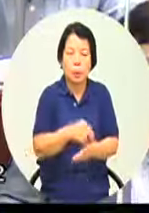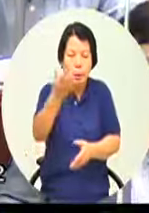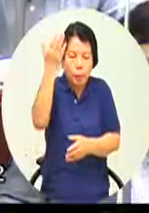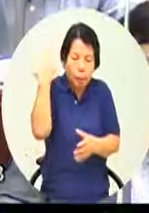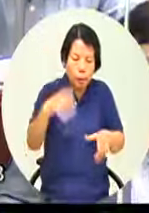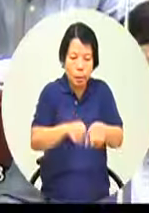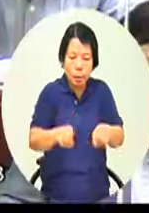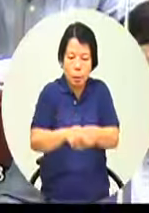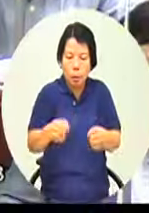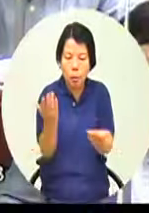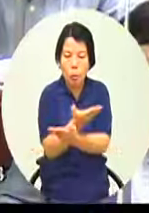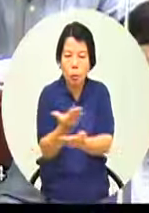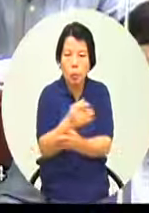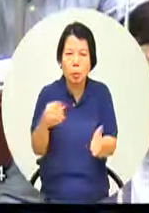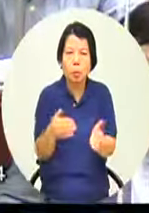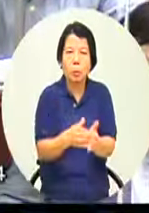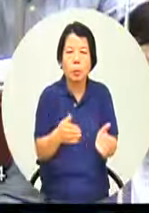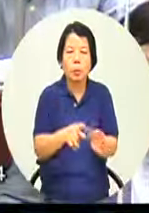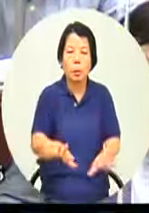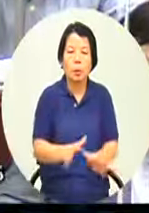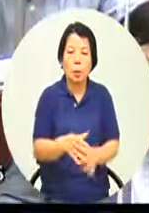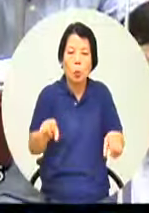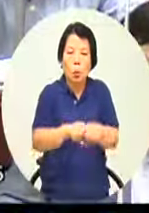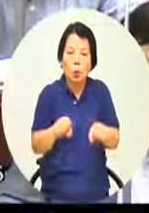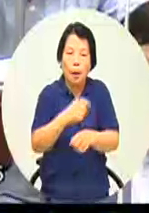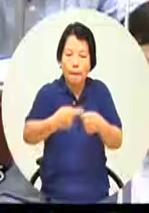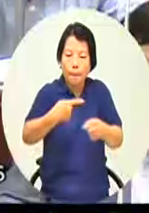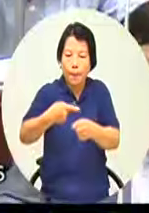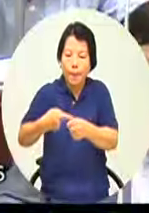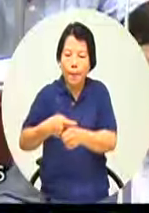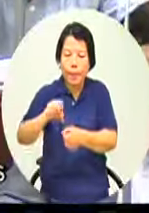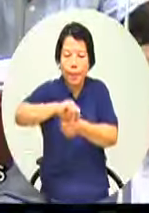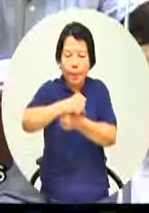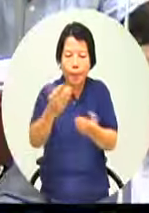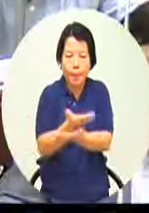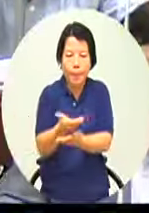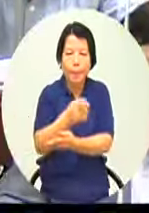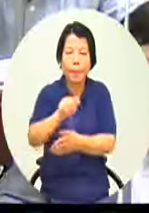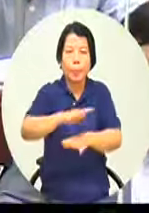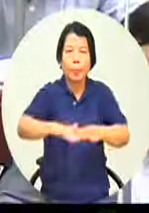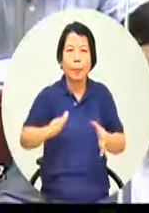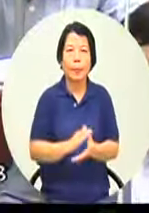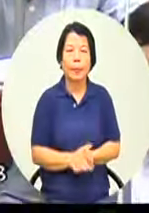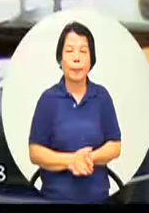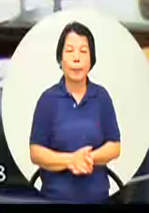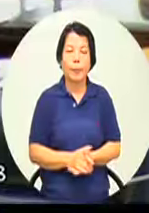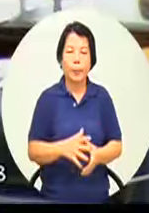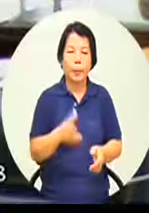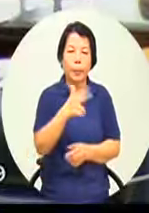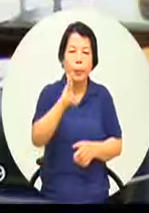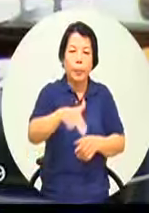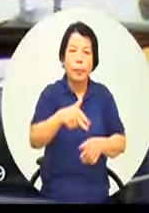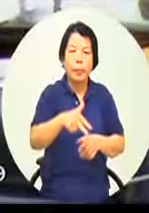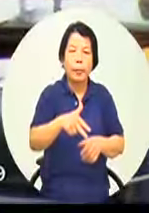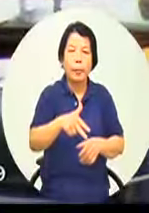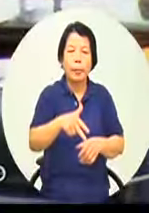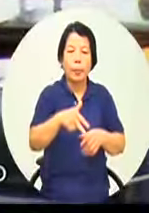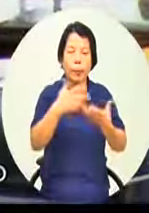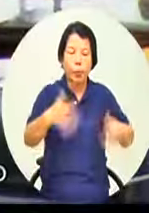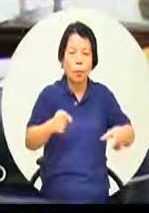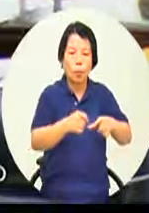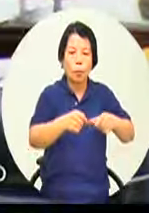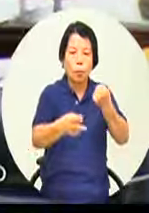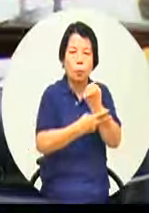已经汰换掉了，所以这些管线都是我们每年都会再增加。 所以它7000多公里当中